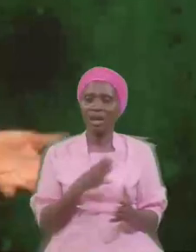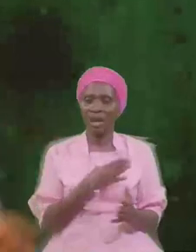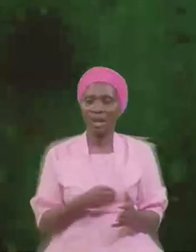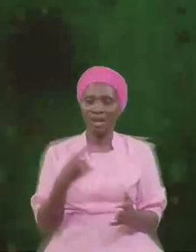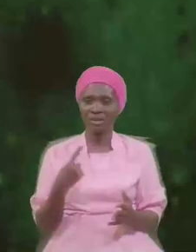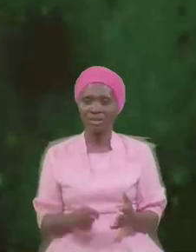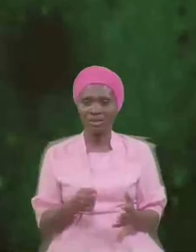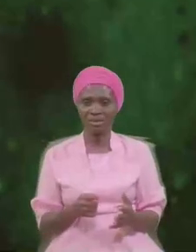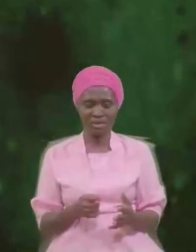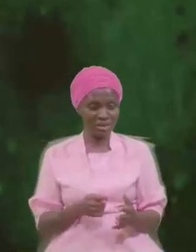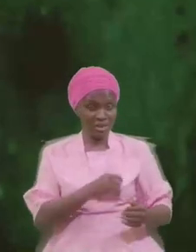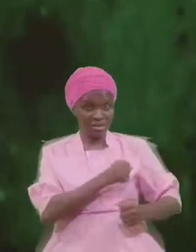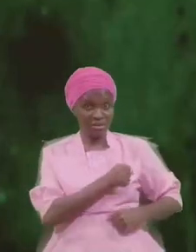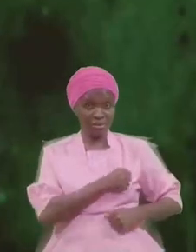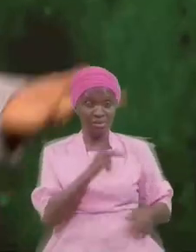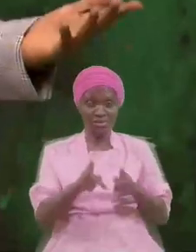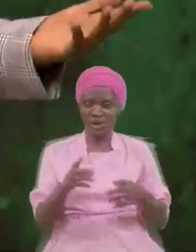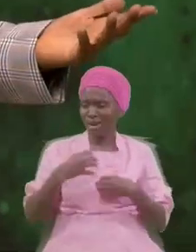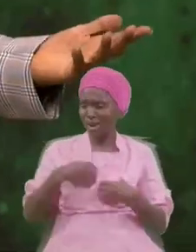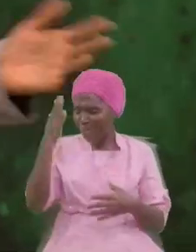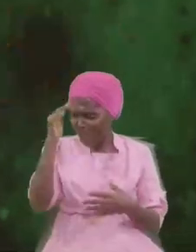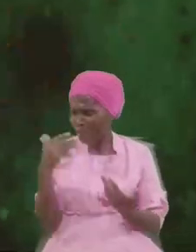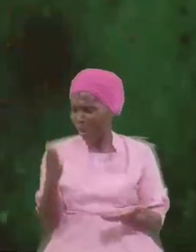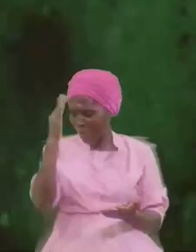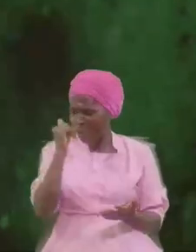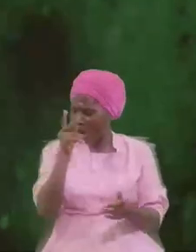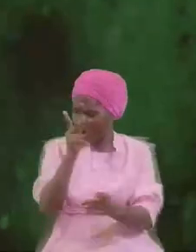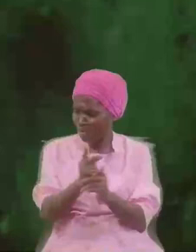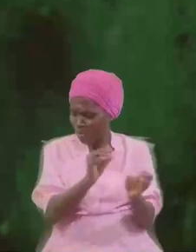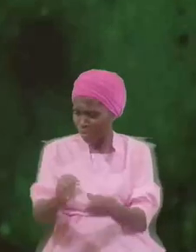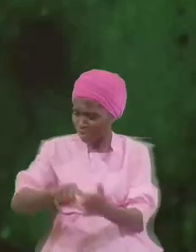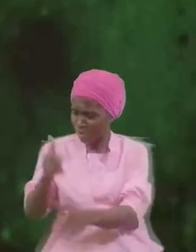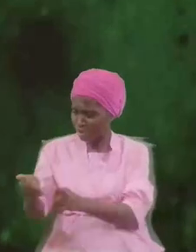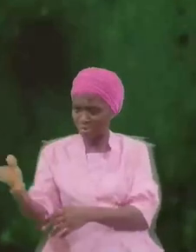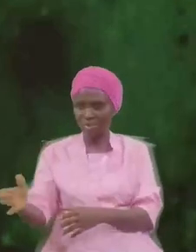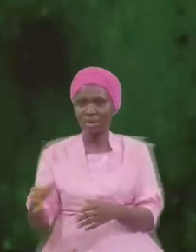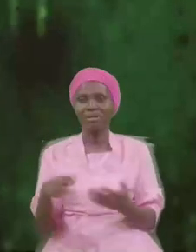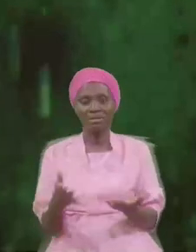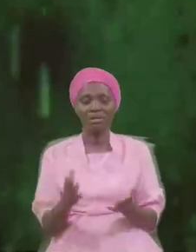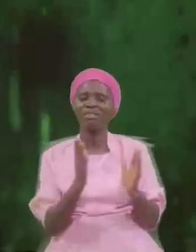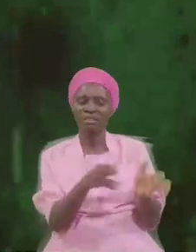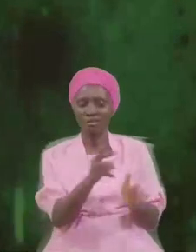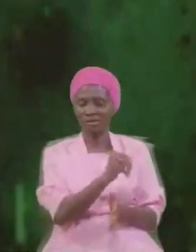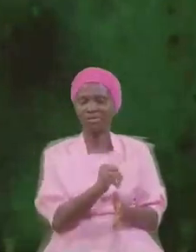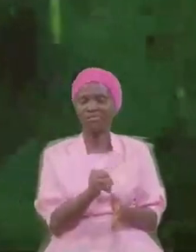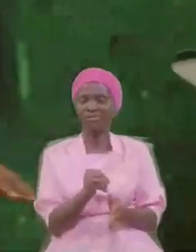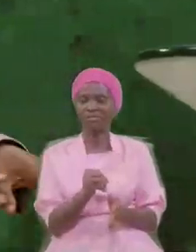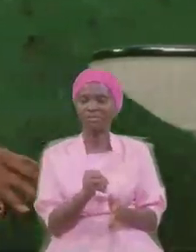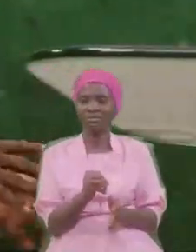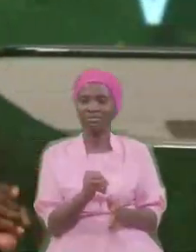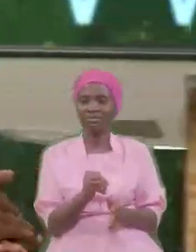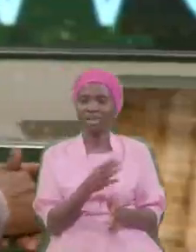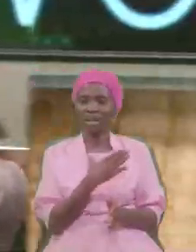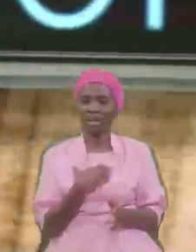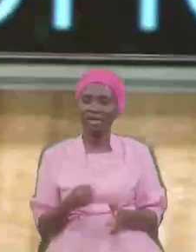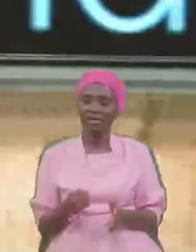mais pourquoi vous avez mis ces gens ici? Il a déjà prié pour les gens. Laisse-les là-bas, ne les touche pas.